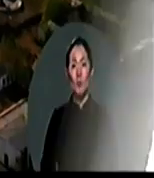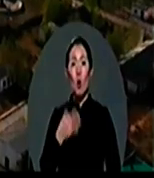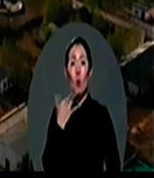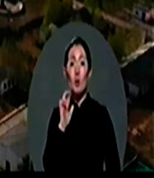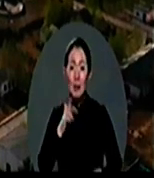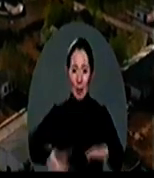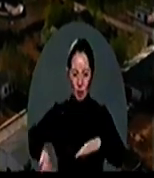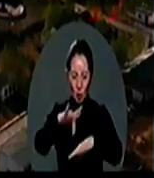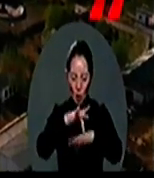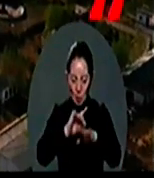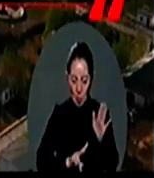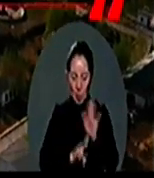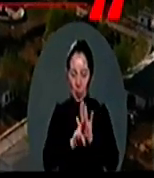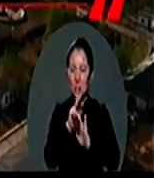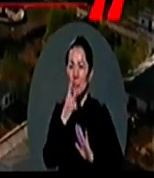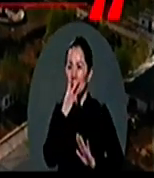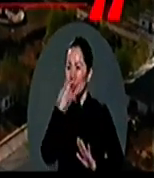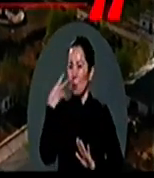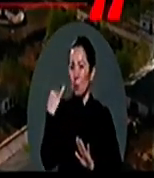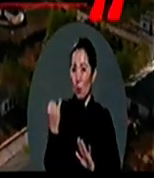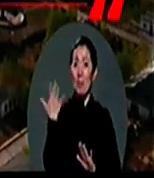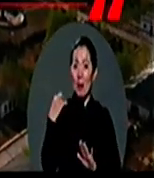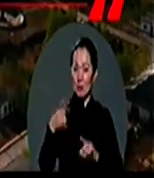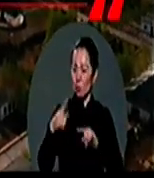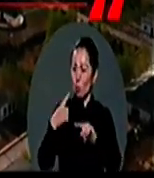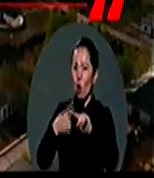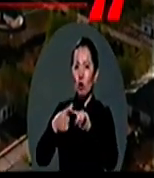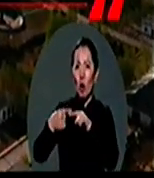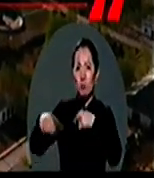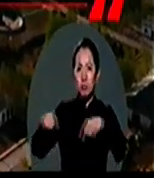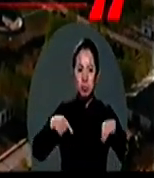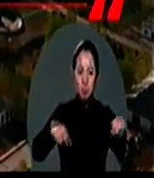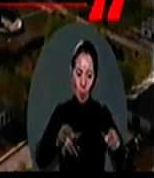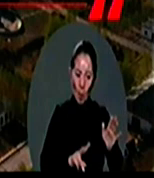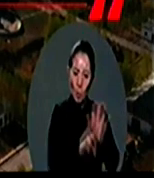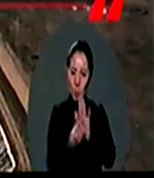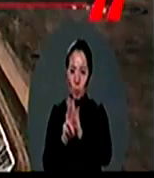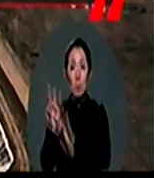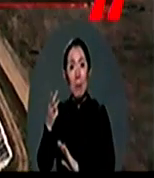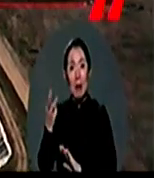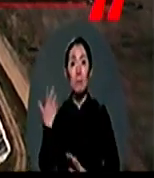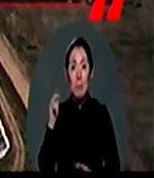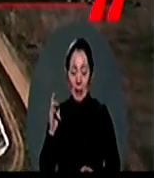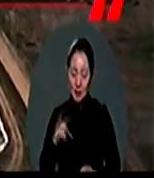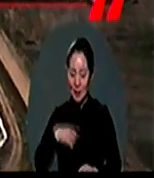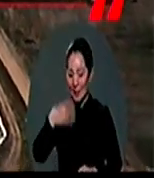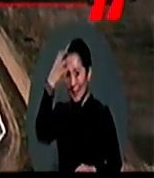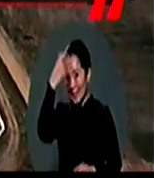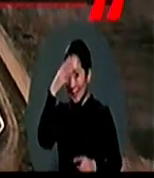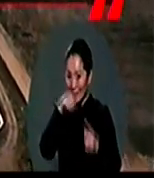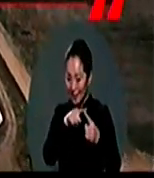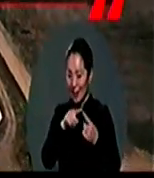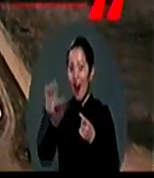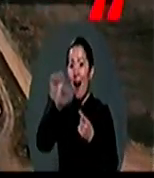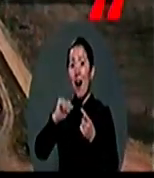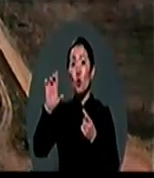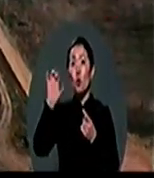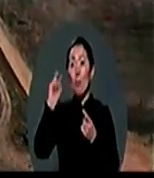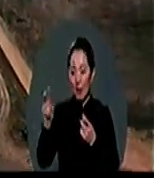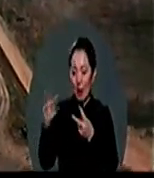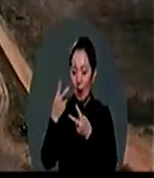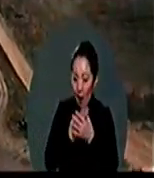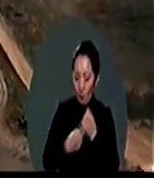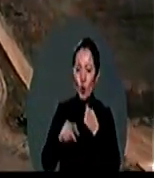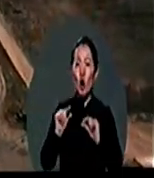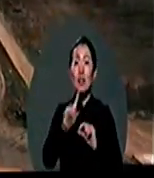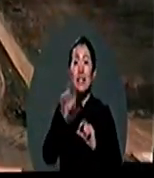Улаанбаатар хотод үүсэж ирсэн эвгүй үндийн асуудал хөдөө орон нутагтч үүсч болзошгүй байсан. Тиймээс засгийн газар Азийн Хөгжлийн банкны өнгөлтэй зээлээр Өвөр